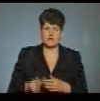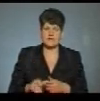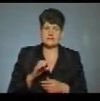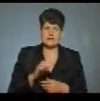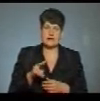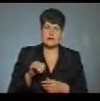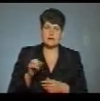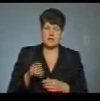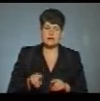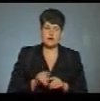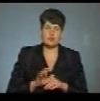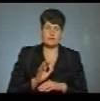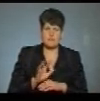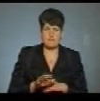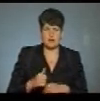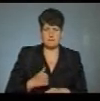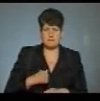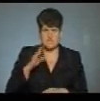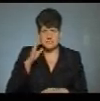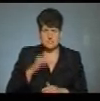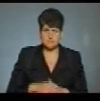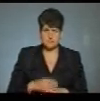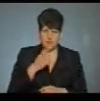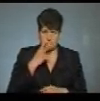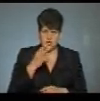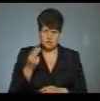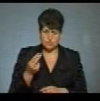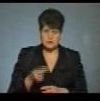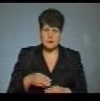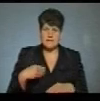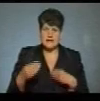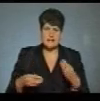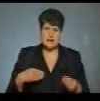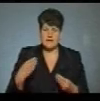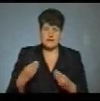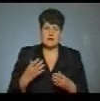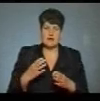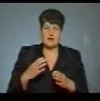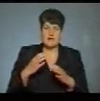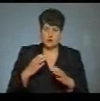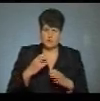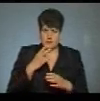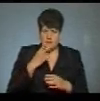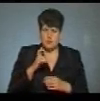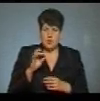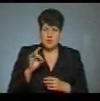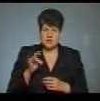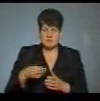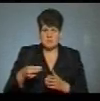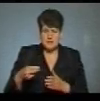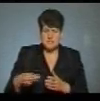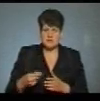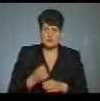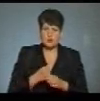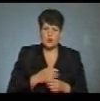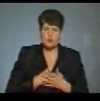Їх також відправлять бійцям. Бачите, такі от малюночки передавали автобусами, от з Буршева, бачите, підписані шоколадки.